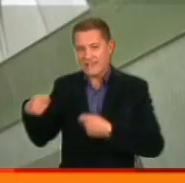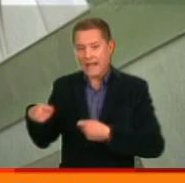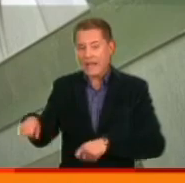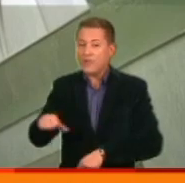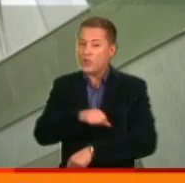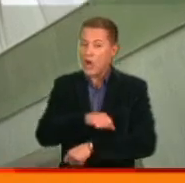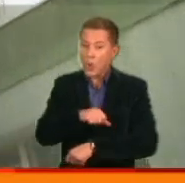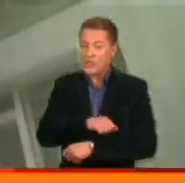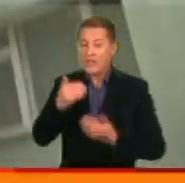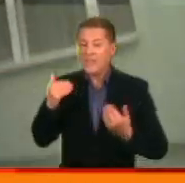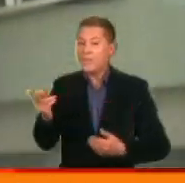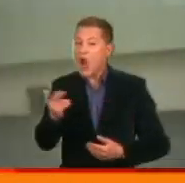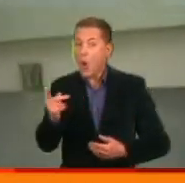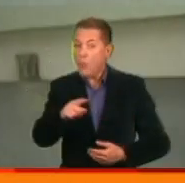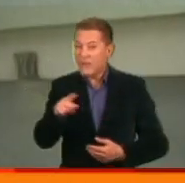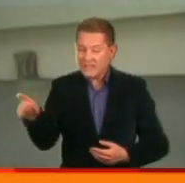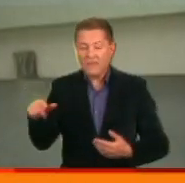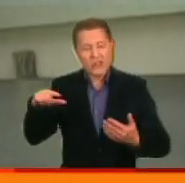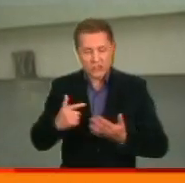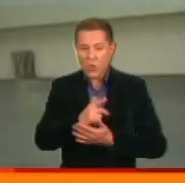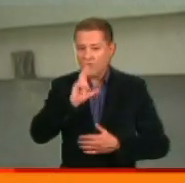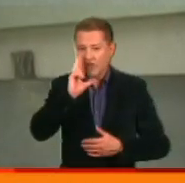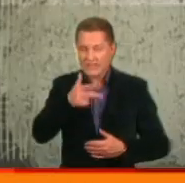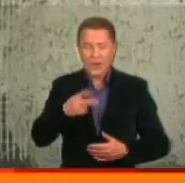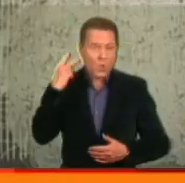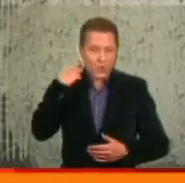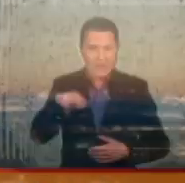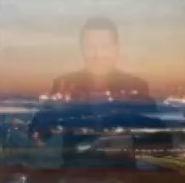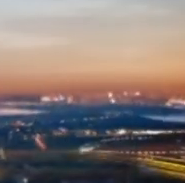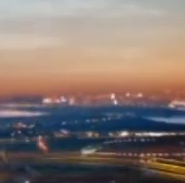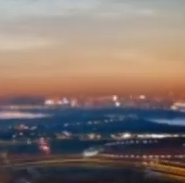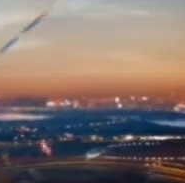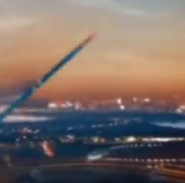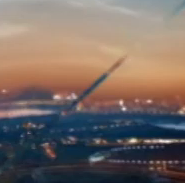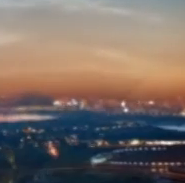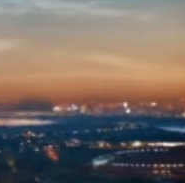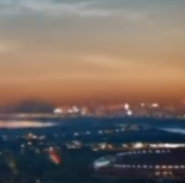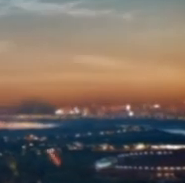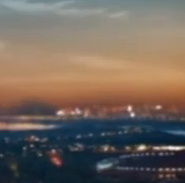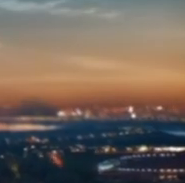наркотиками. Тепер обидва, ймовірно, знову на 3 роки вирушать за ґрати.